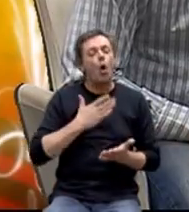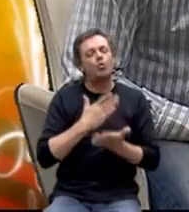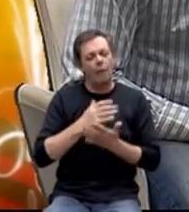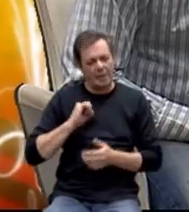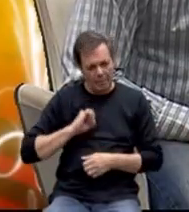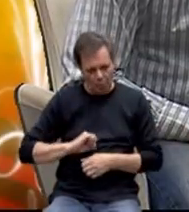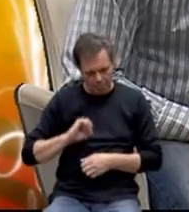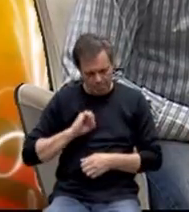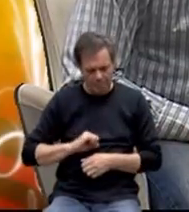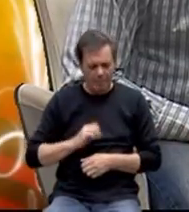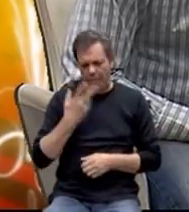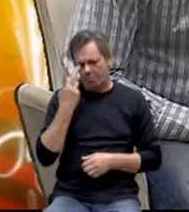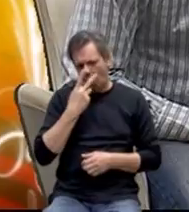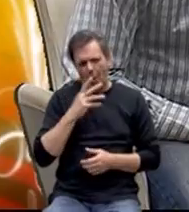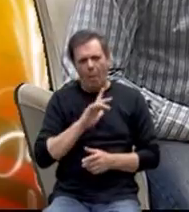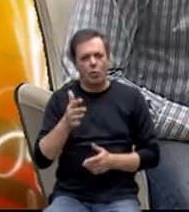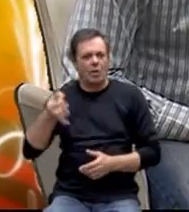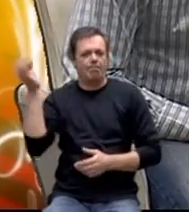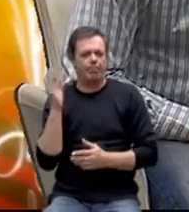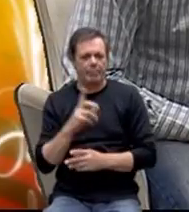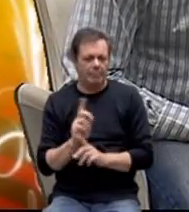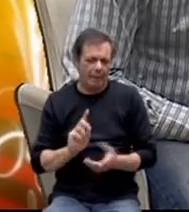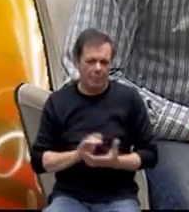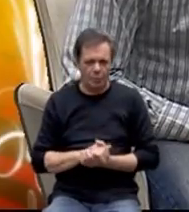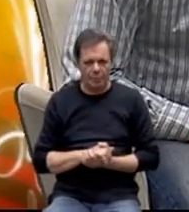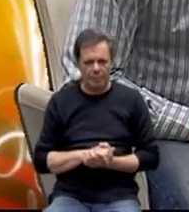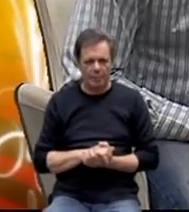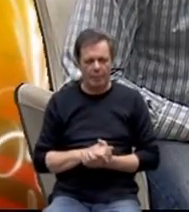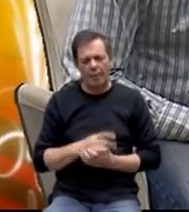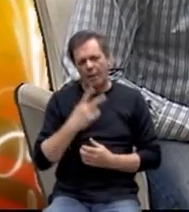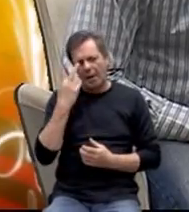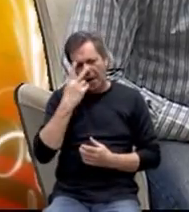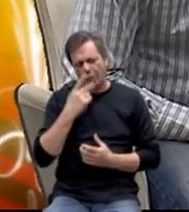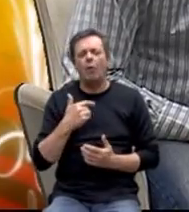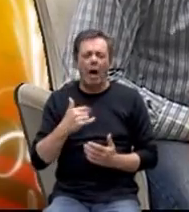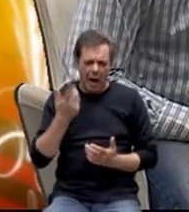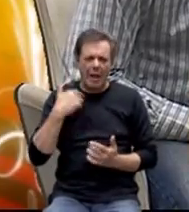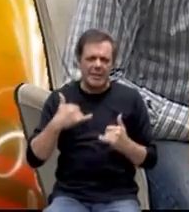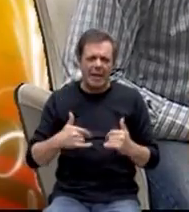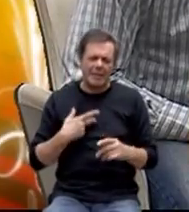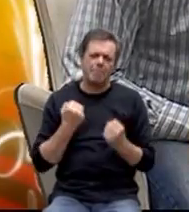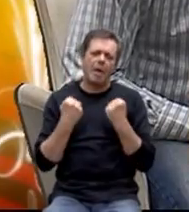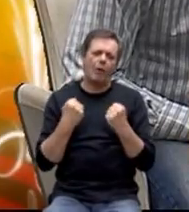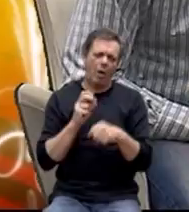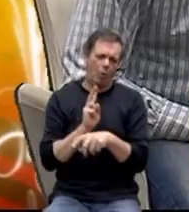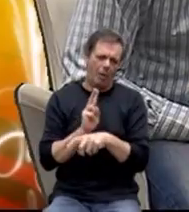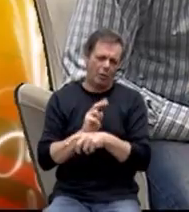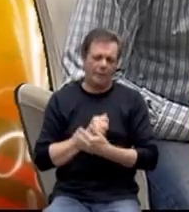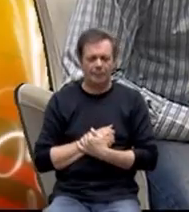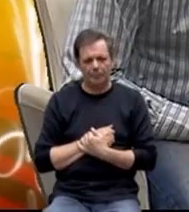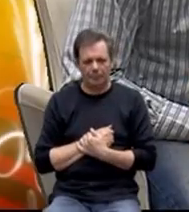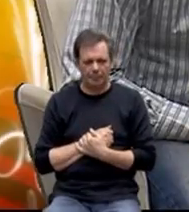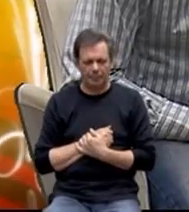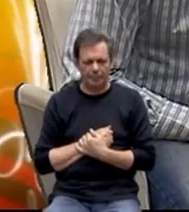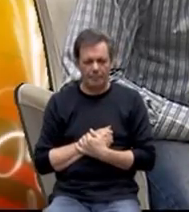Normalno, ne može se samo tako, na jedan put. Ne, naravno da jesam. mislim, kako bi živjeli inače. Da. A imaju